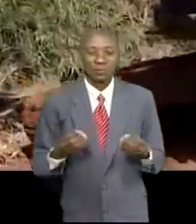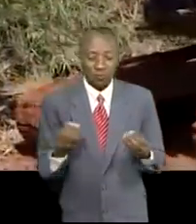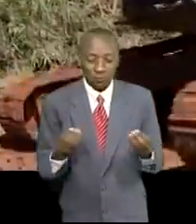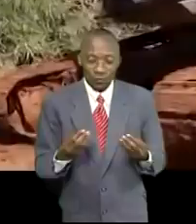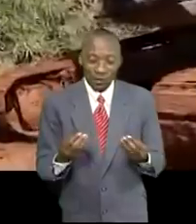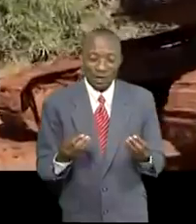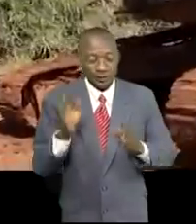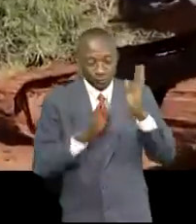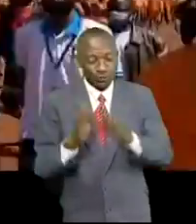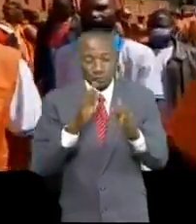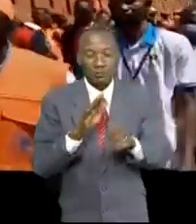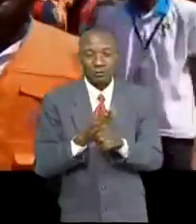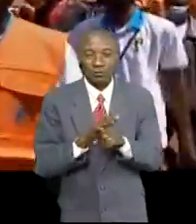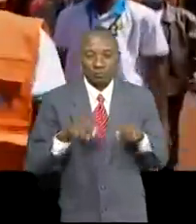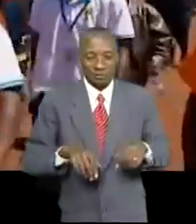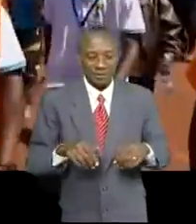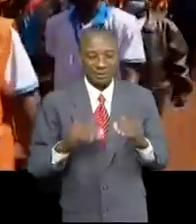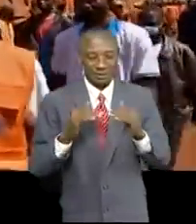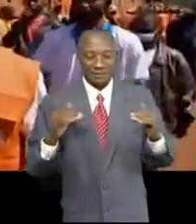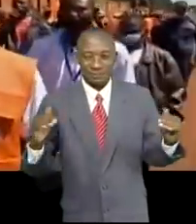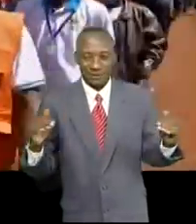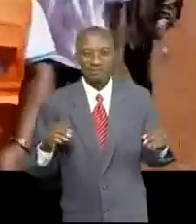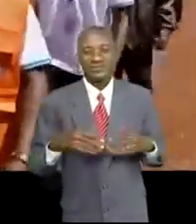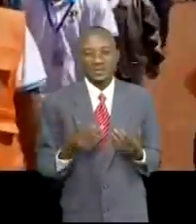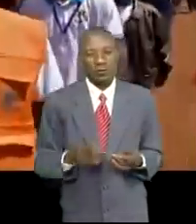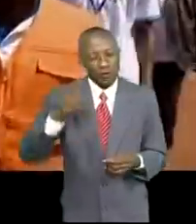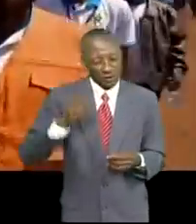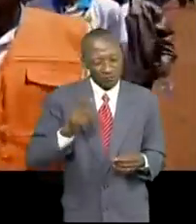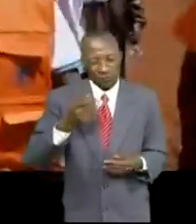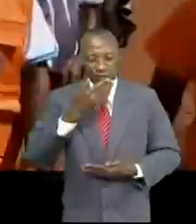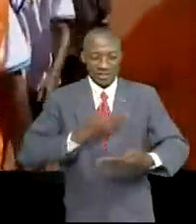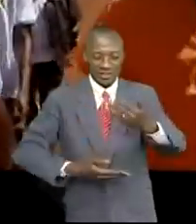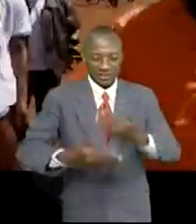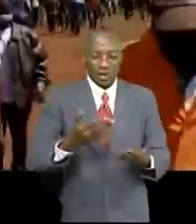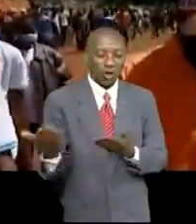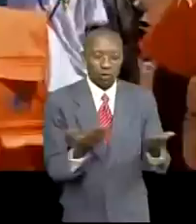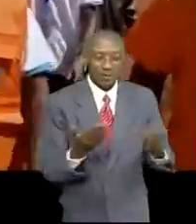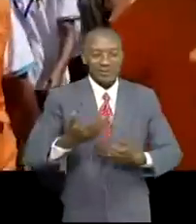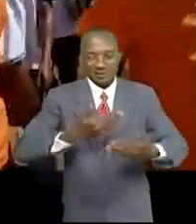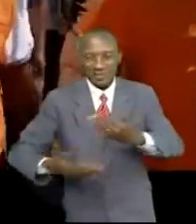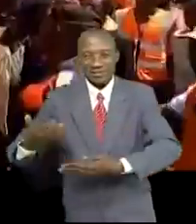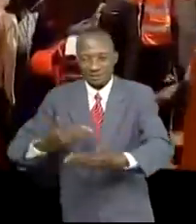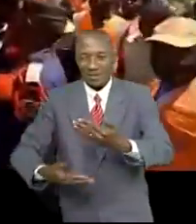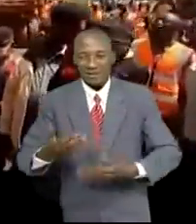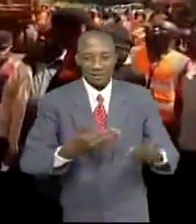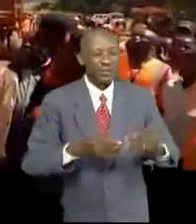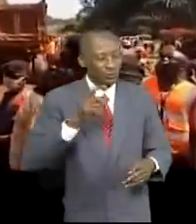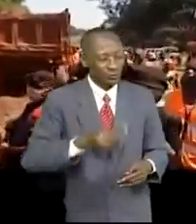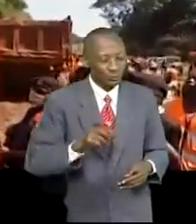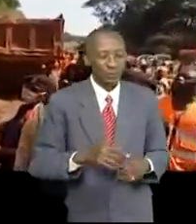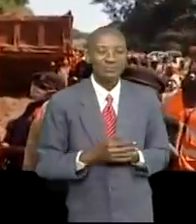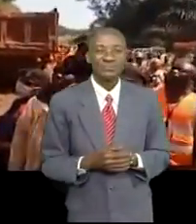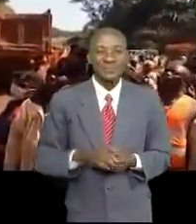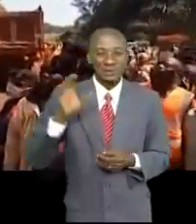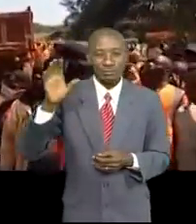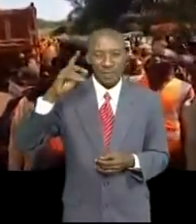agropastorales qui permettent à l'une et à l'autre des échanges commerciaux dans ces secteurs. Après la première réhabilitation financée par la Banque mondiale au